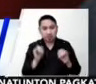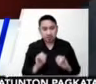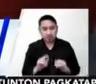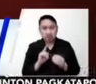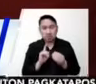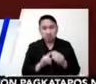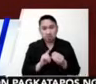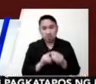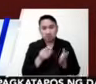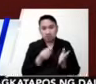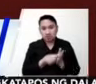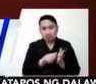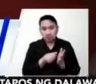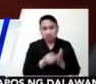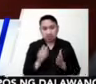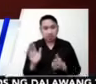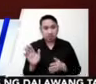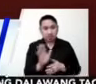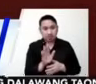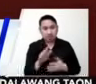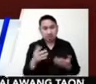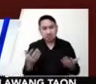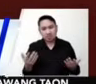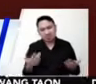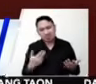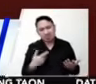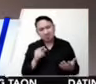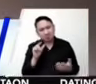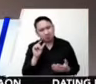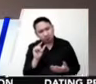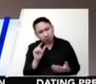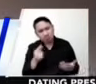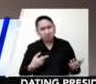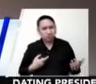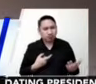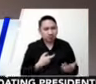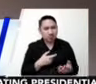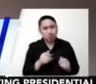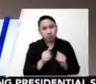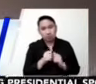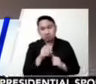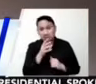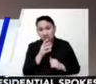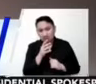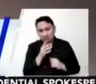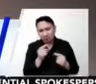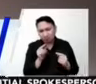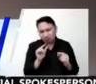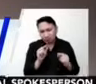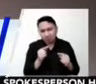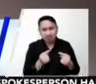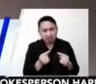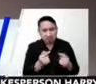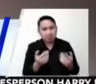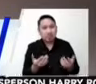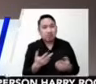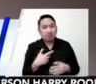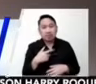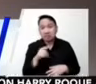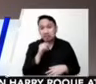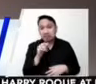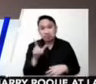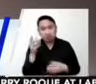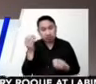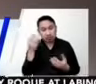na isa sa pinagmula ng tampuhan nila ng kanyang inang si Angel yulo hindi niya sa akin sinasabi na na-receive niya na pala yung